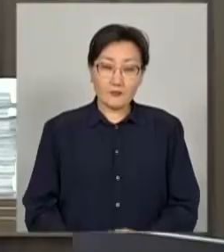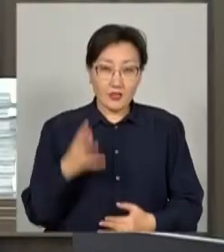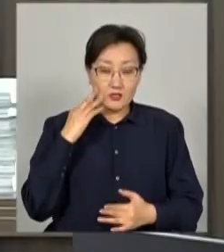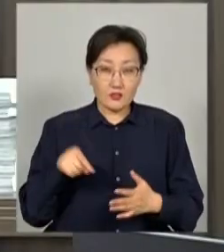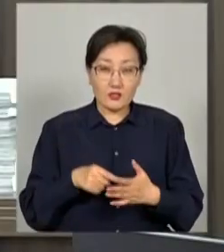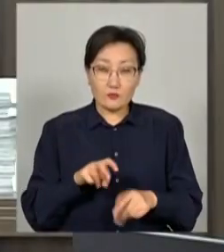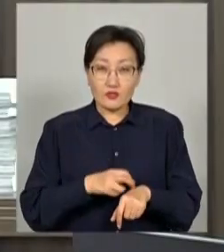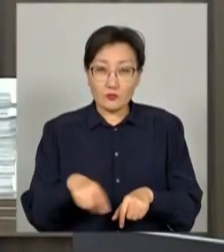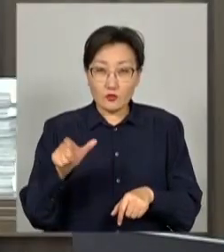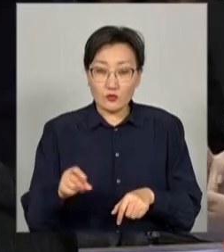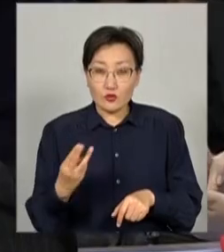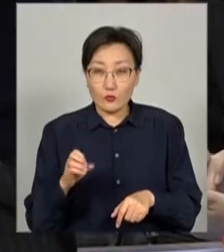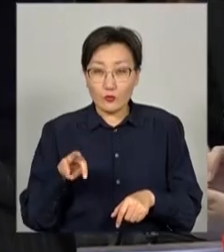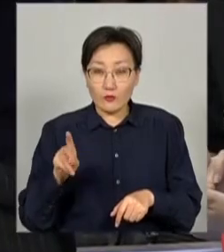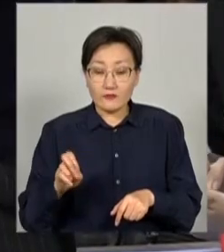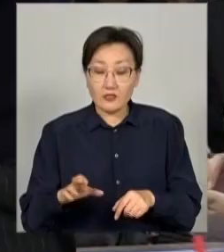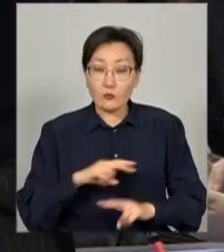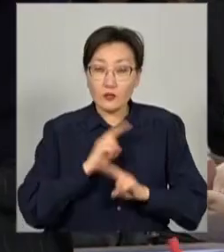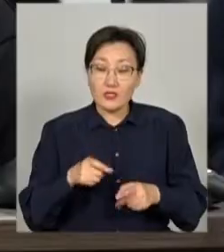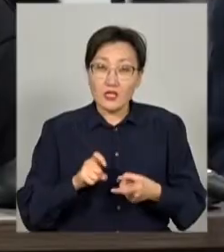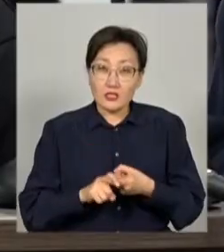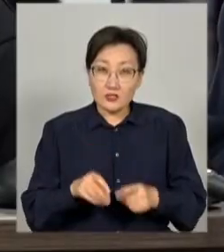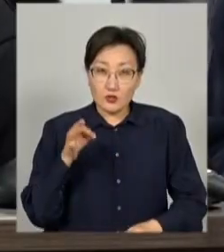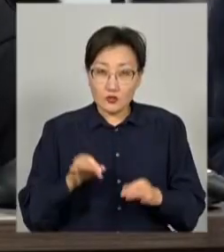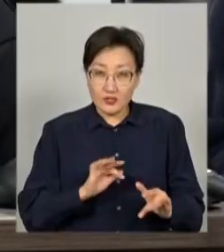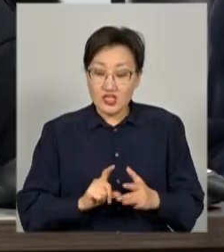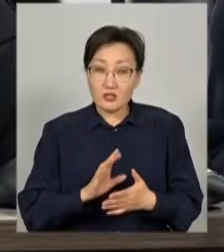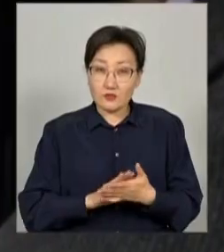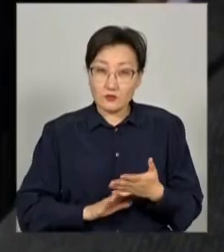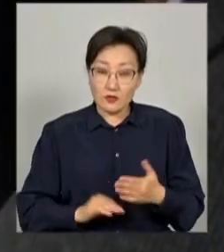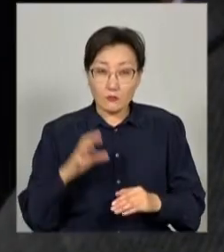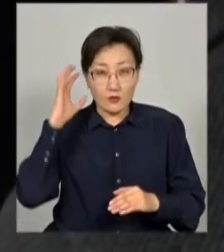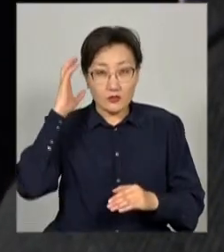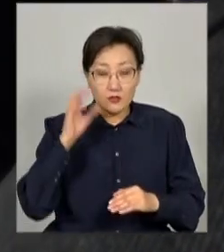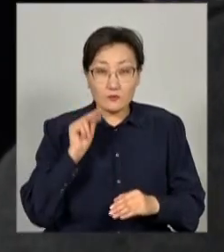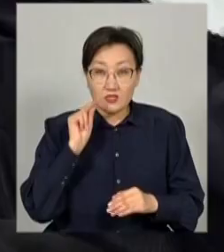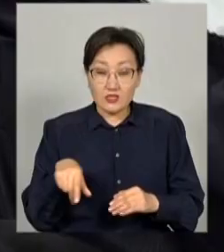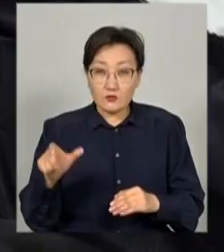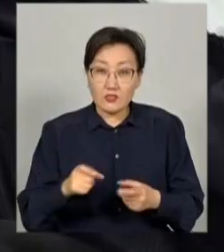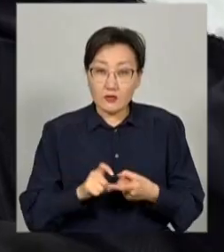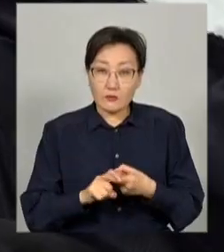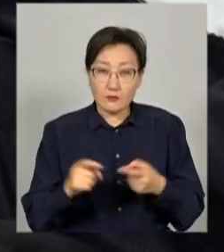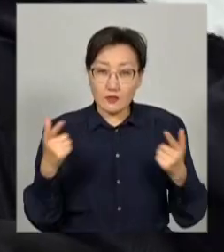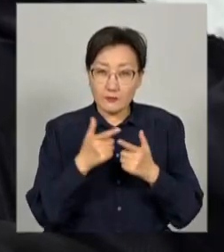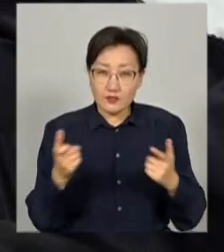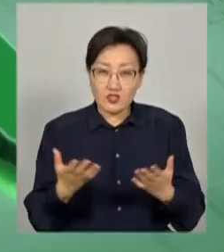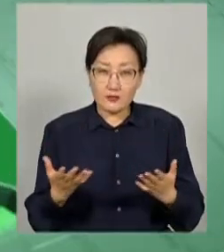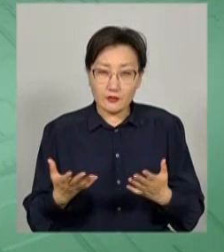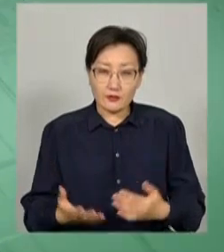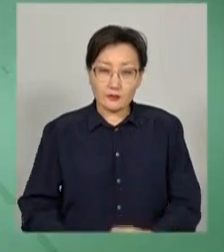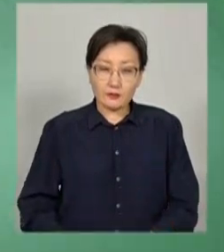Алматыда дәрігер Юрий Шумковтың өліміне қатысты сот ісі жалғасып жатыр. Психологтың күдіктіге қатысты мәлімдемесі қандай?